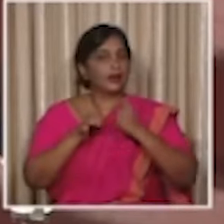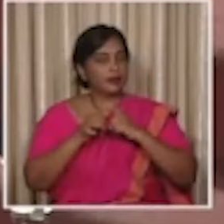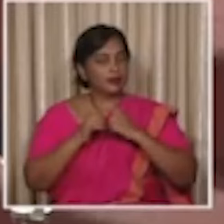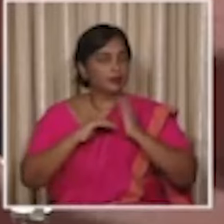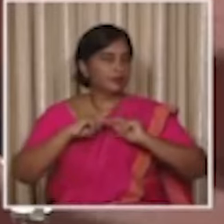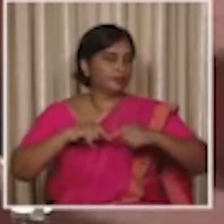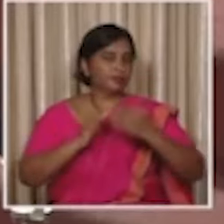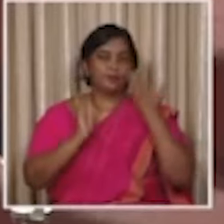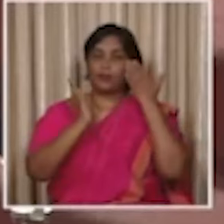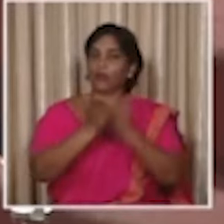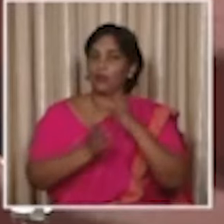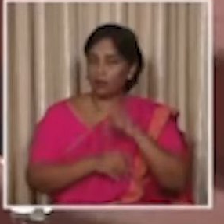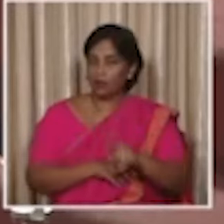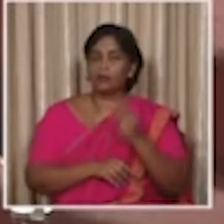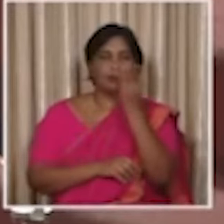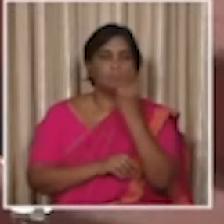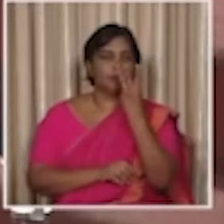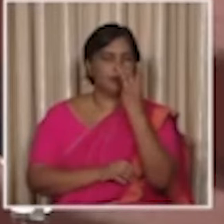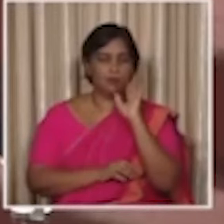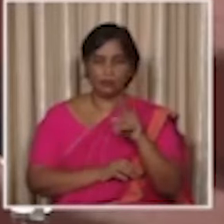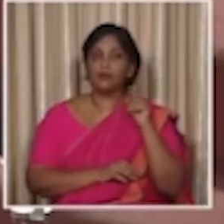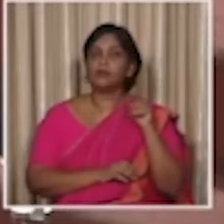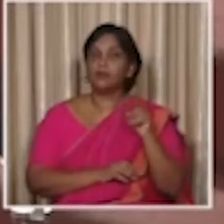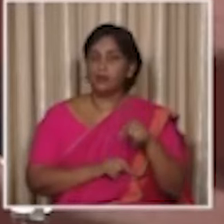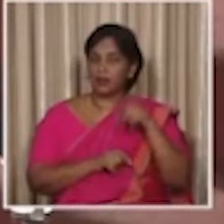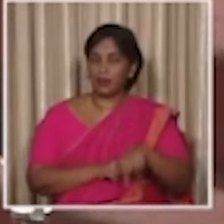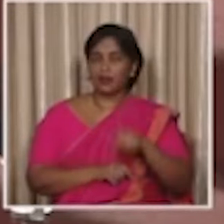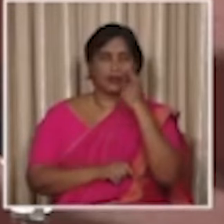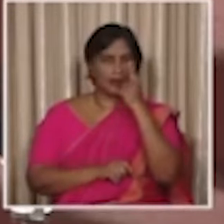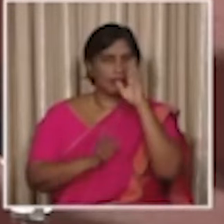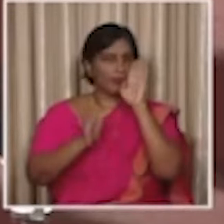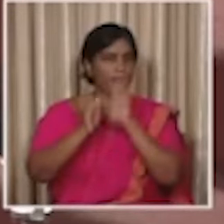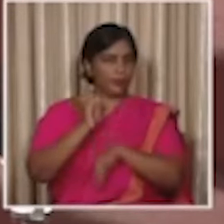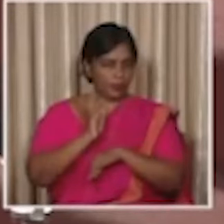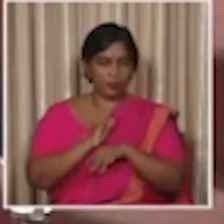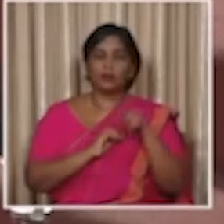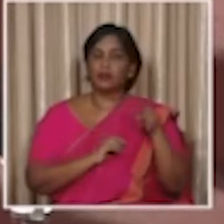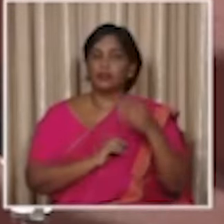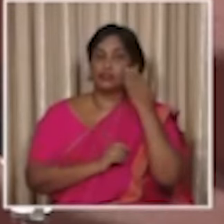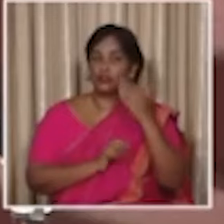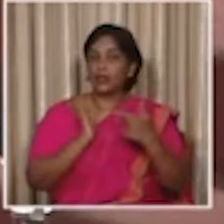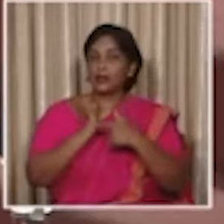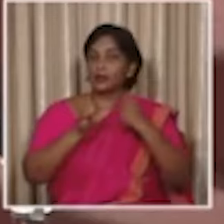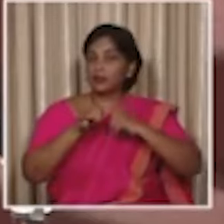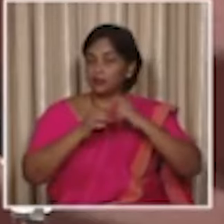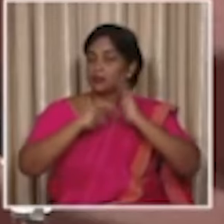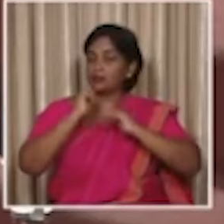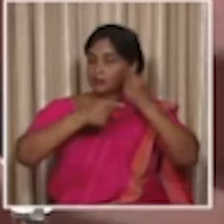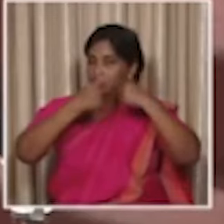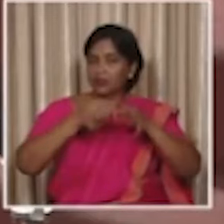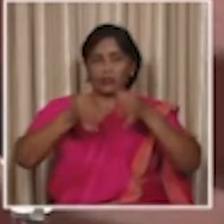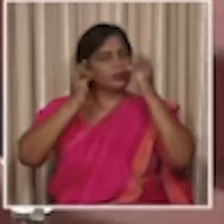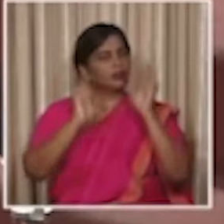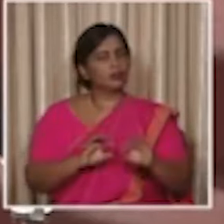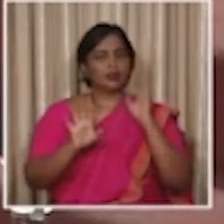පටිපාටි යටතේ ඉදිරිපත් වී ඇත්තේ තිදෙනුක පමණක් වන අතර එයින් දැනටමත් එත් අයෙක් ඉවත් කර ඇත. මේන් පෙනී යන්නේ ටෙන්ඩර් පටිපාටිය